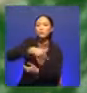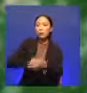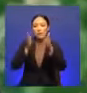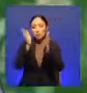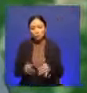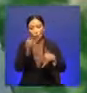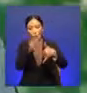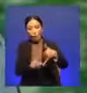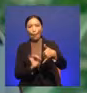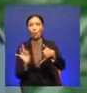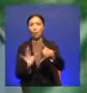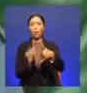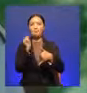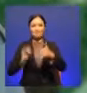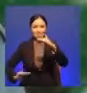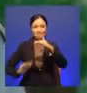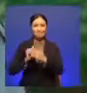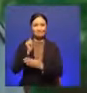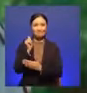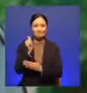ษประสบความสำเร็จ